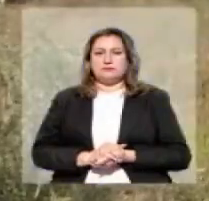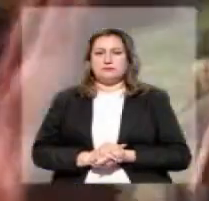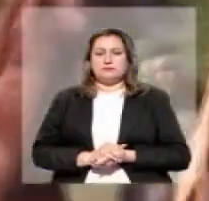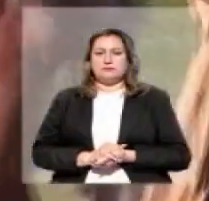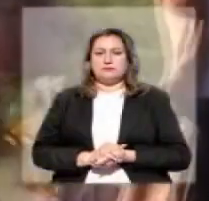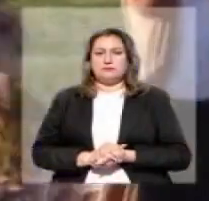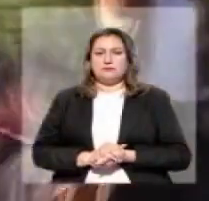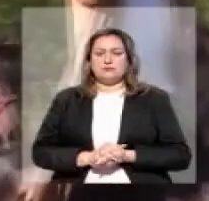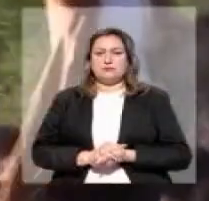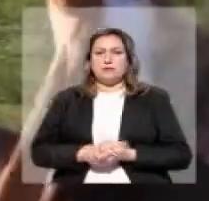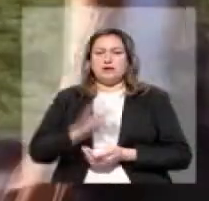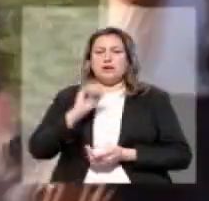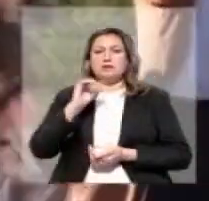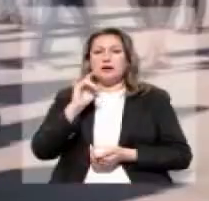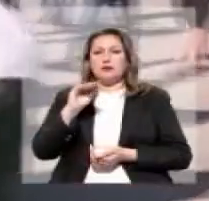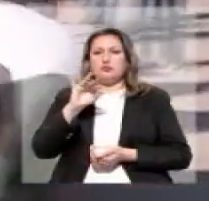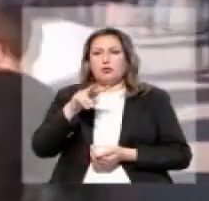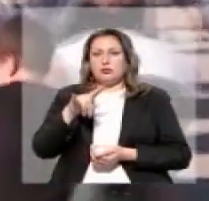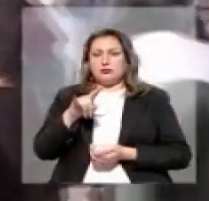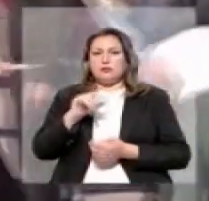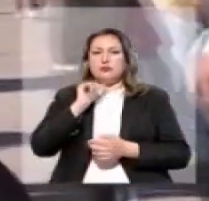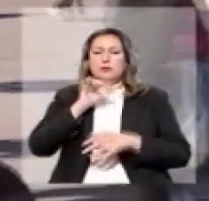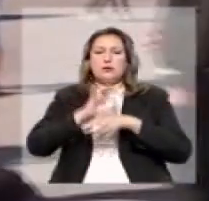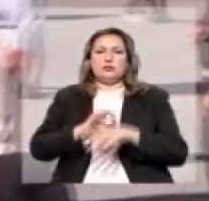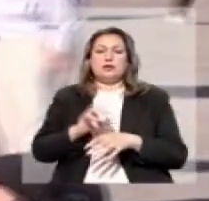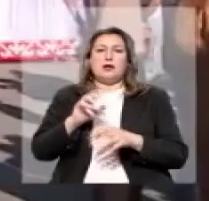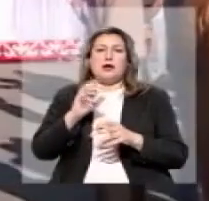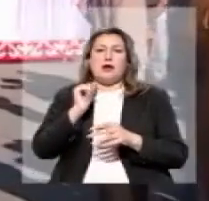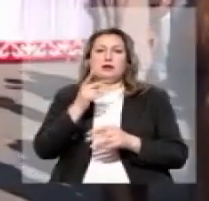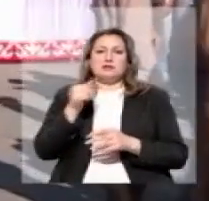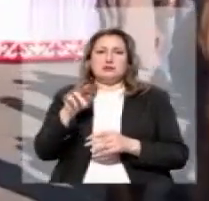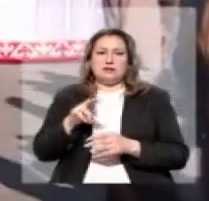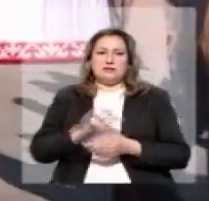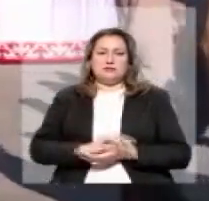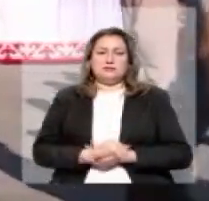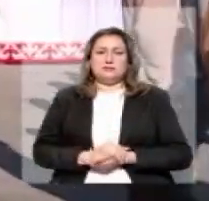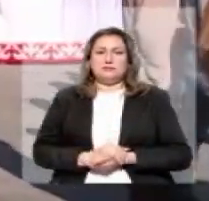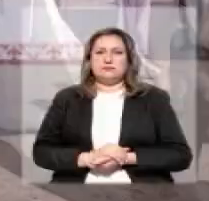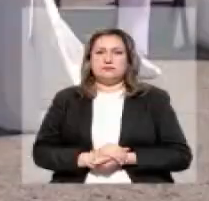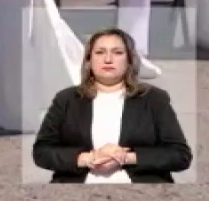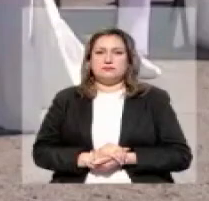Асар жолы. Қостанайда мұқтаж жандарды қолдауға бағытталған қайырымдылық акциясы басталды.